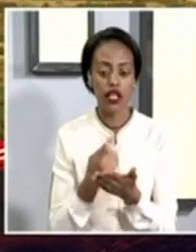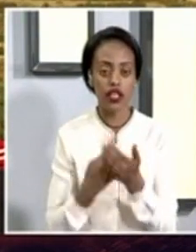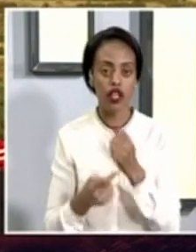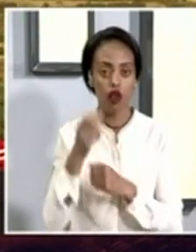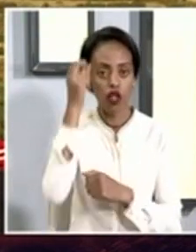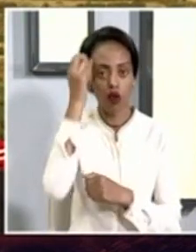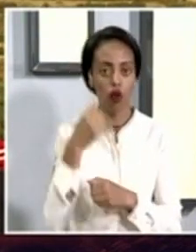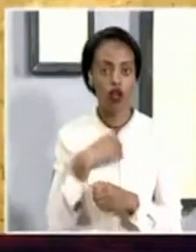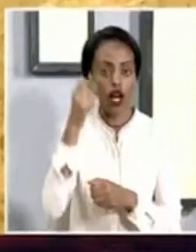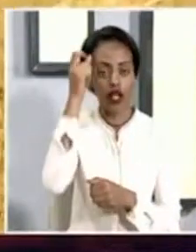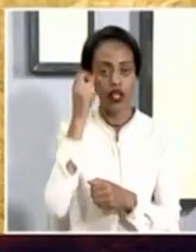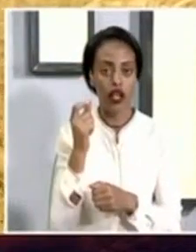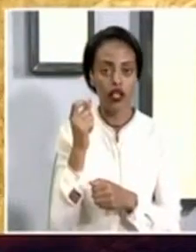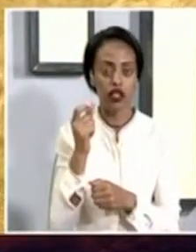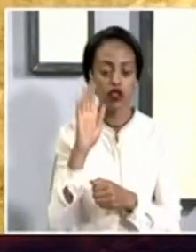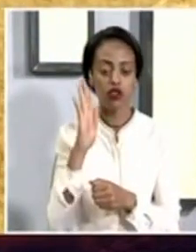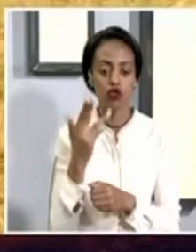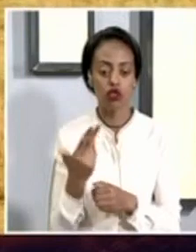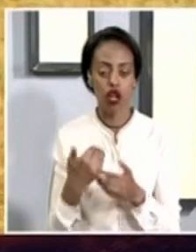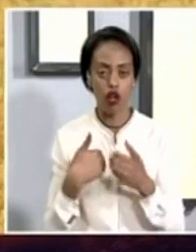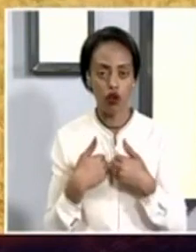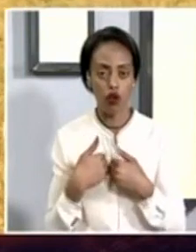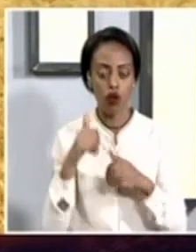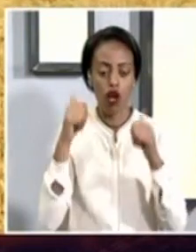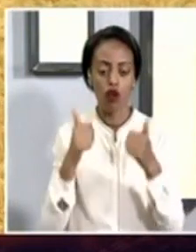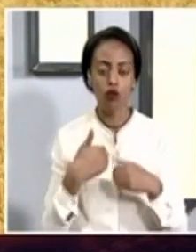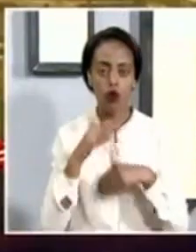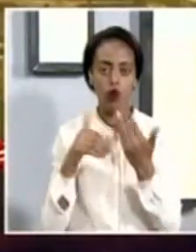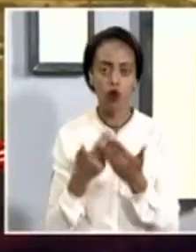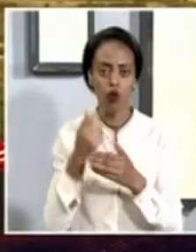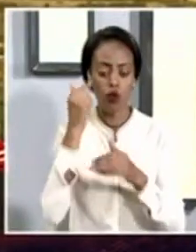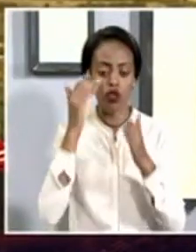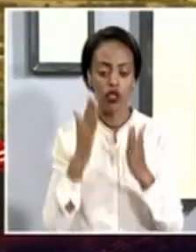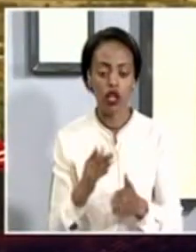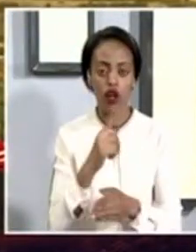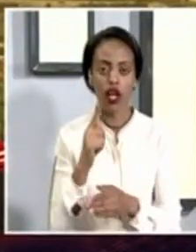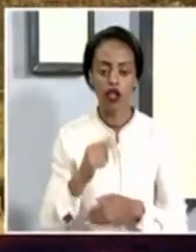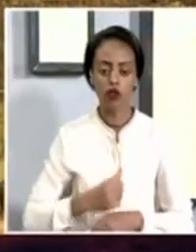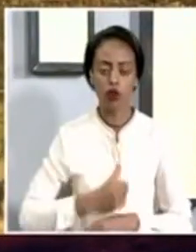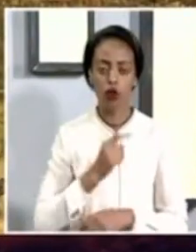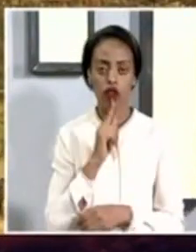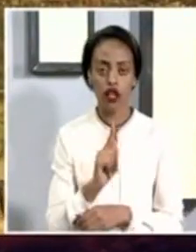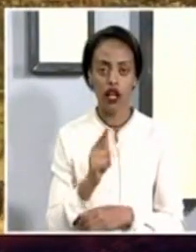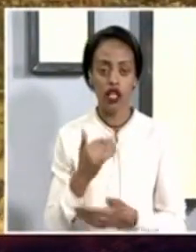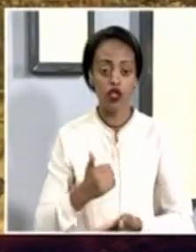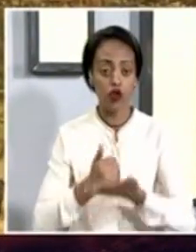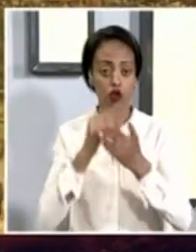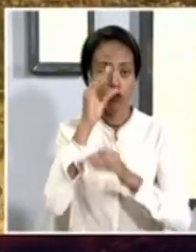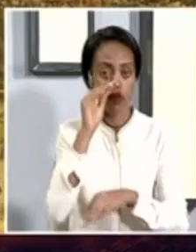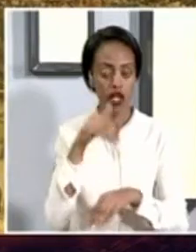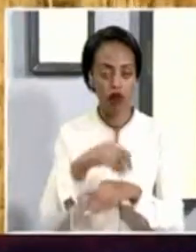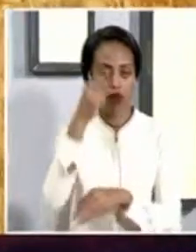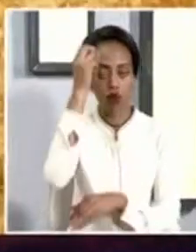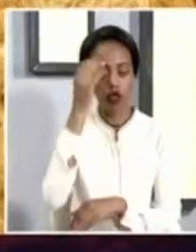والوني وعد قرات شيراني و كسومني وكل بقى تقرأي كحرارة دي تخرع خاك. إن حق زوم سبات بتي أفتور دال